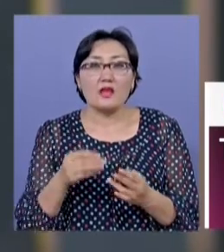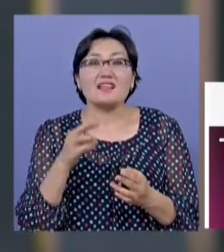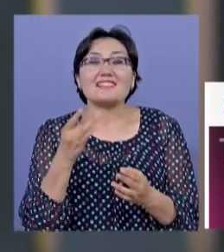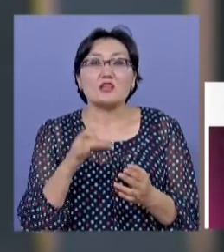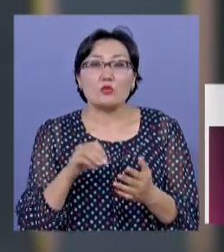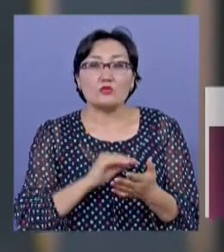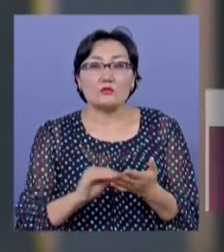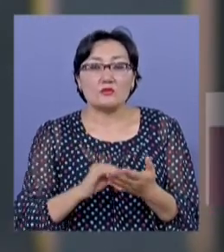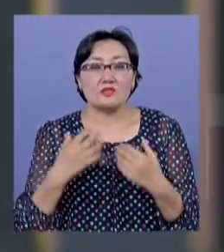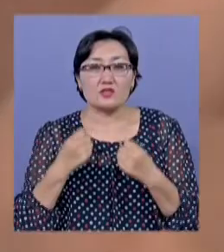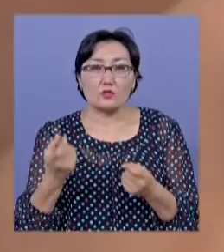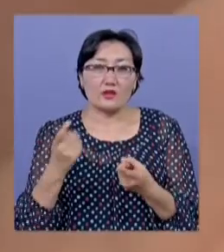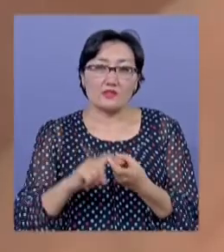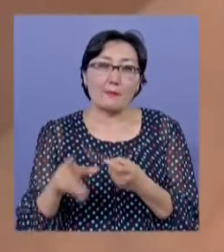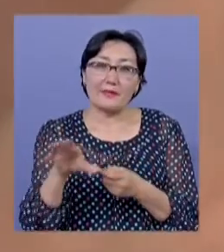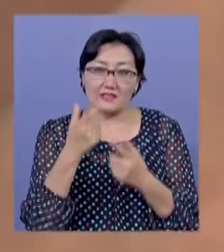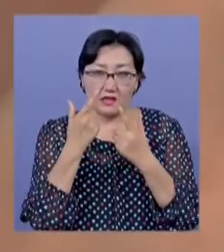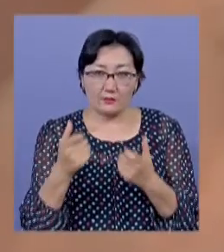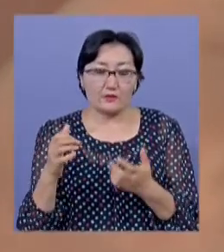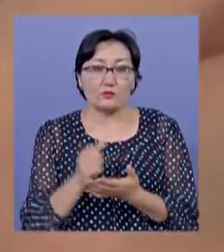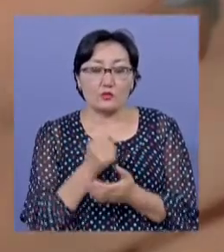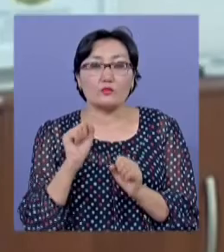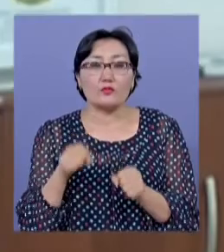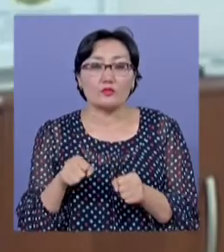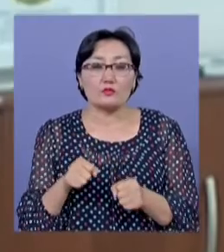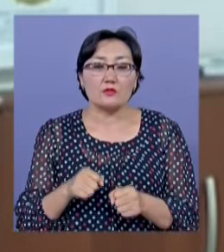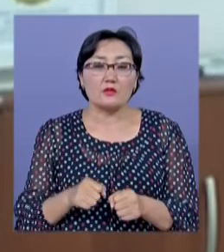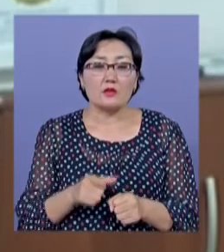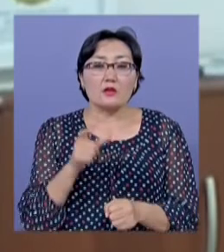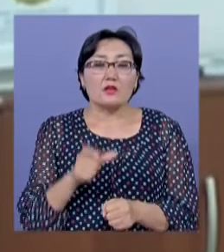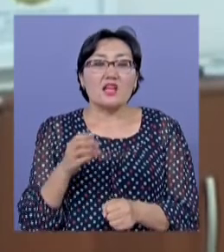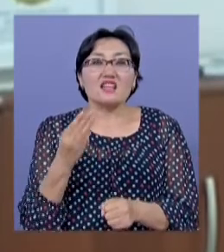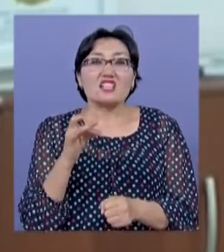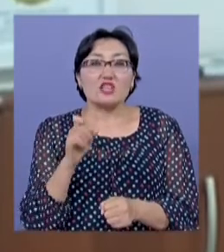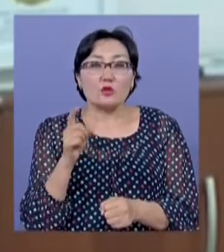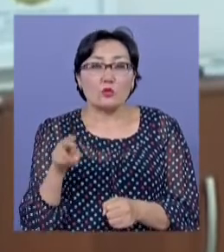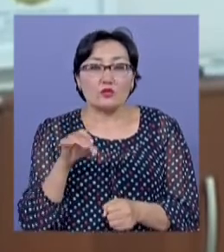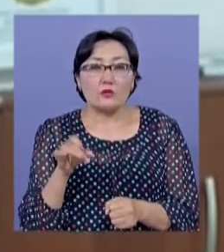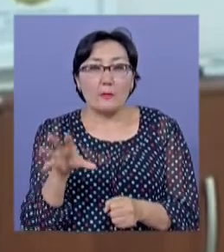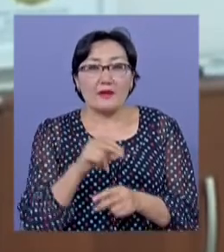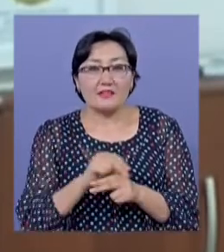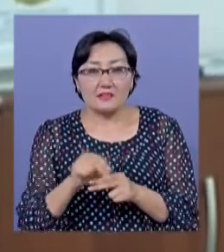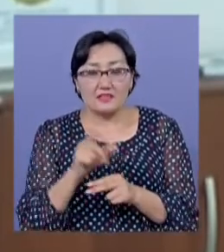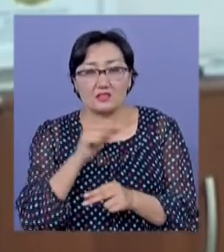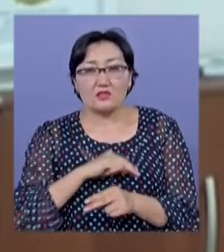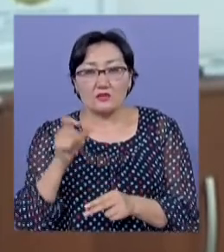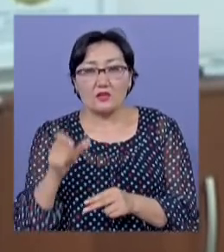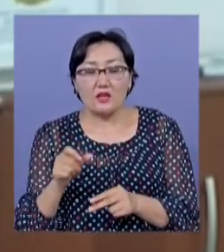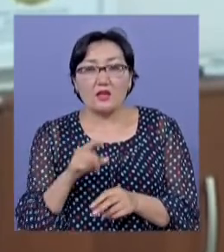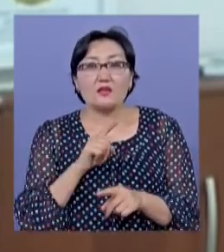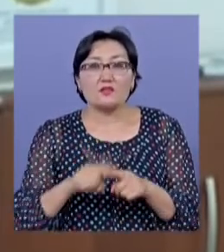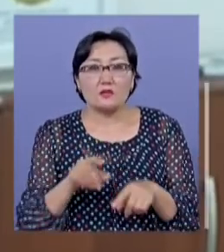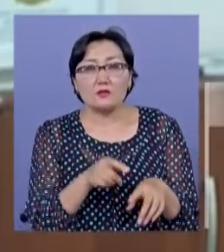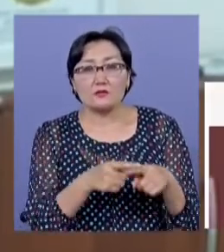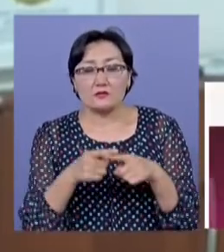арқылы денсаулығыңызға қатысты барлық ақпаратты табуға болады. Азаматтың штрих-коды бойынша бүкіл емдейтін дәрігер немесе жедел жәрдем